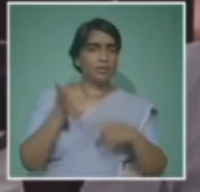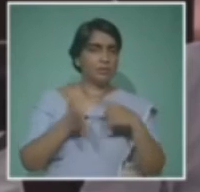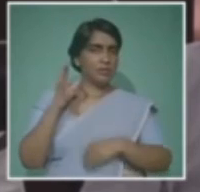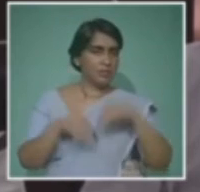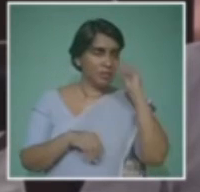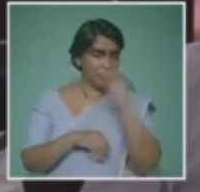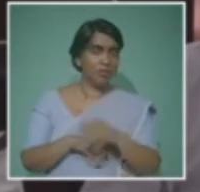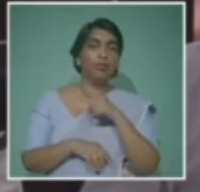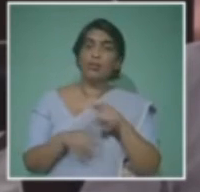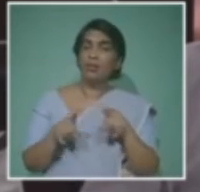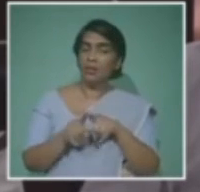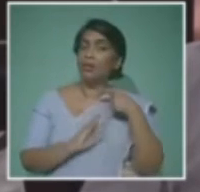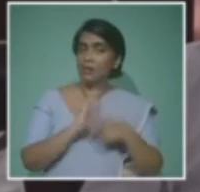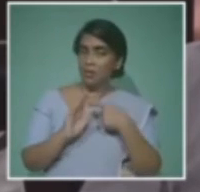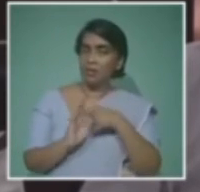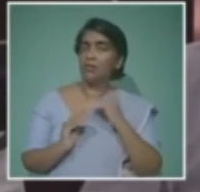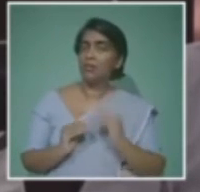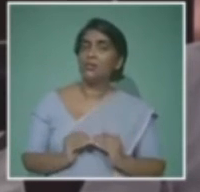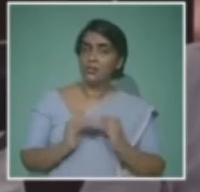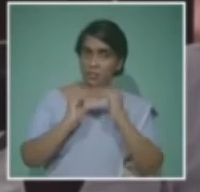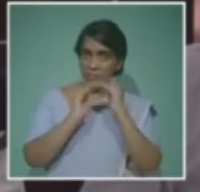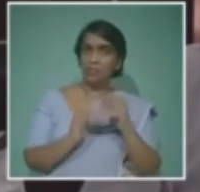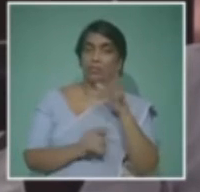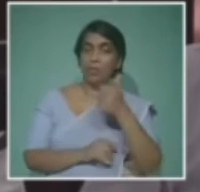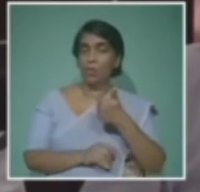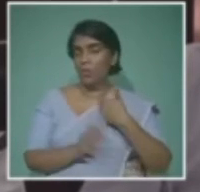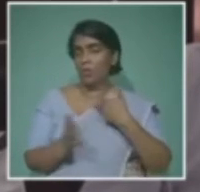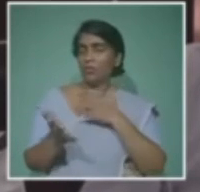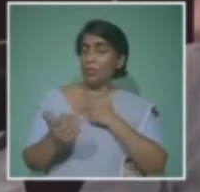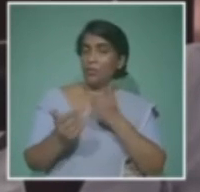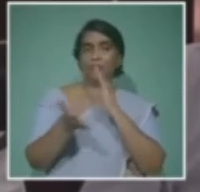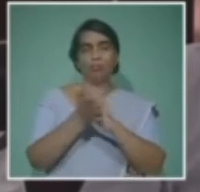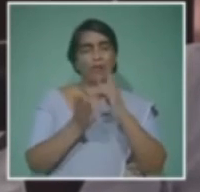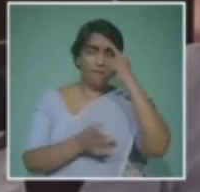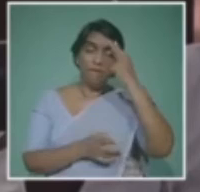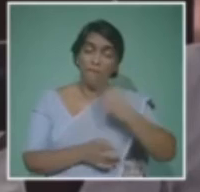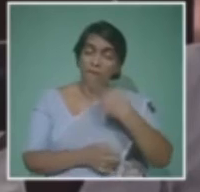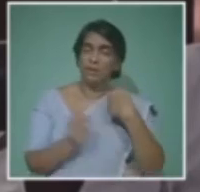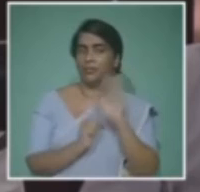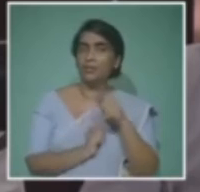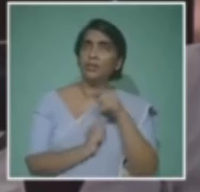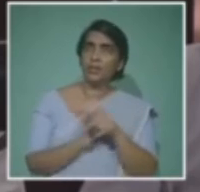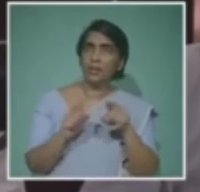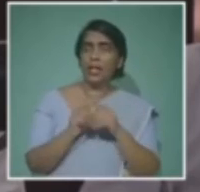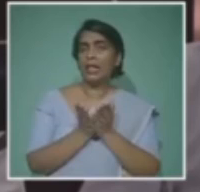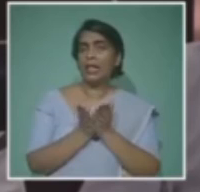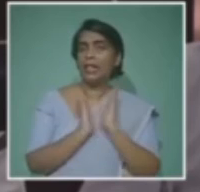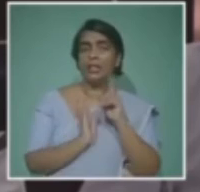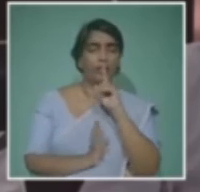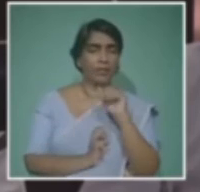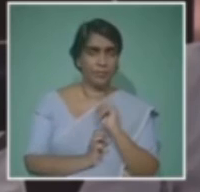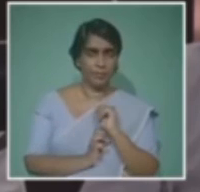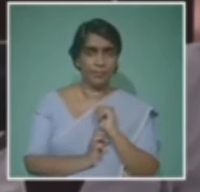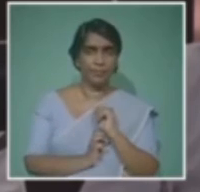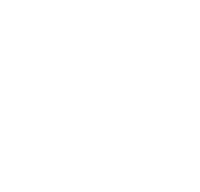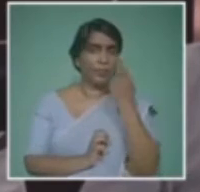நல்லெண்ணம் உருவாக வேண்டும். நடுநிலை வைத்த நாடுகள் என்ன சொல்கின்றது? இந்தியாவை பின்பற்றிய நாடுகள் என்ன சொல்கின்றது? இந்தியா என்ன சொல்லிக் கொண்டிருக்கின்றது?